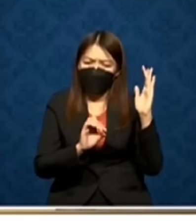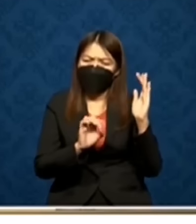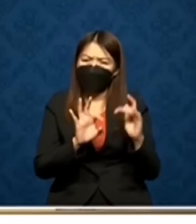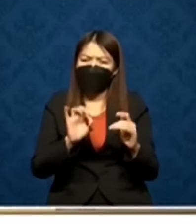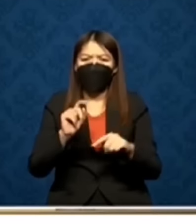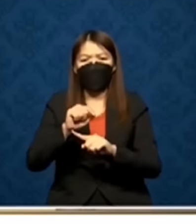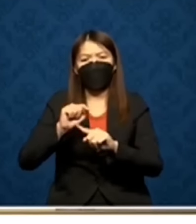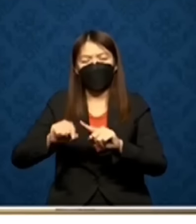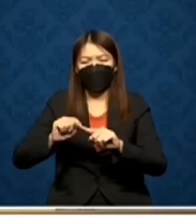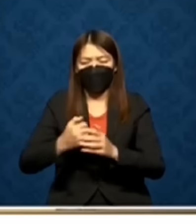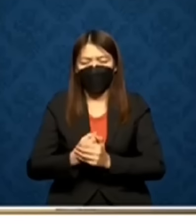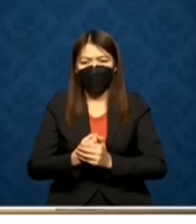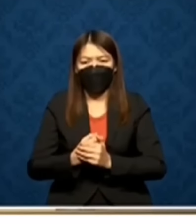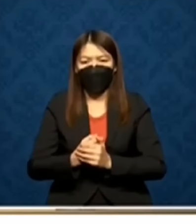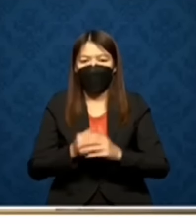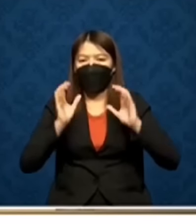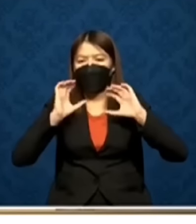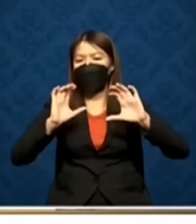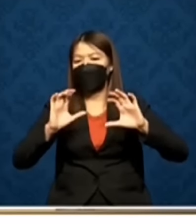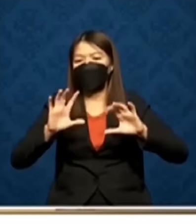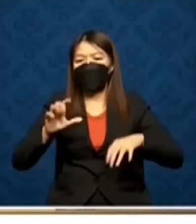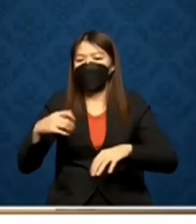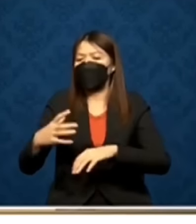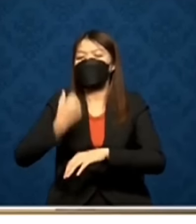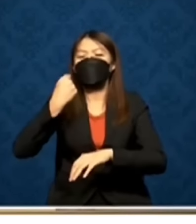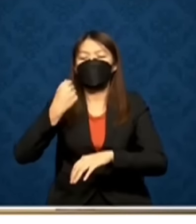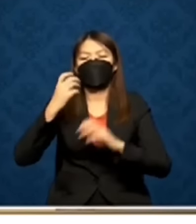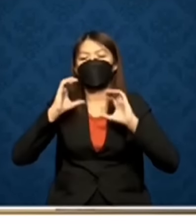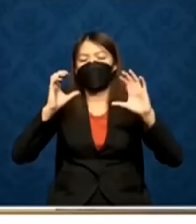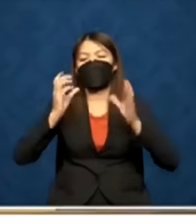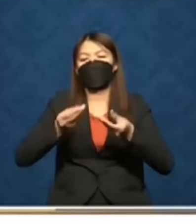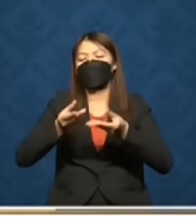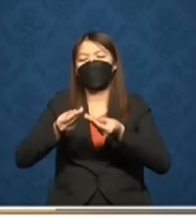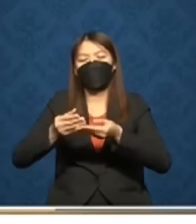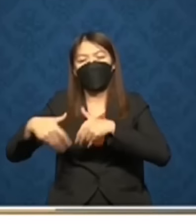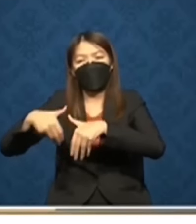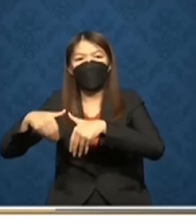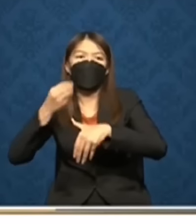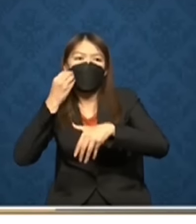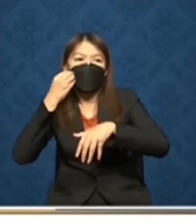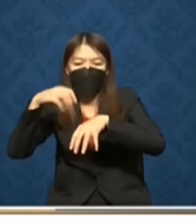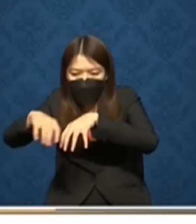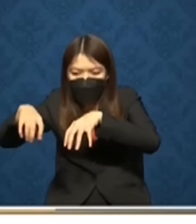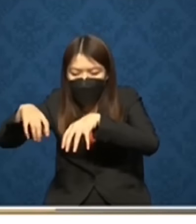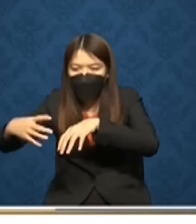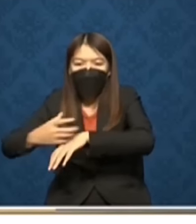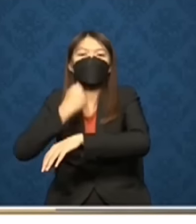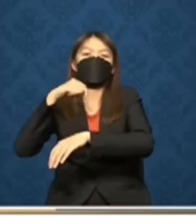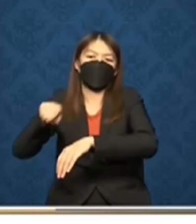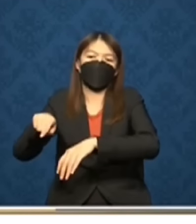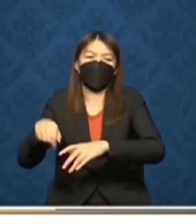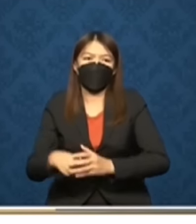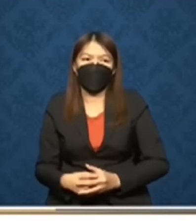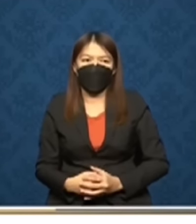80-90% รัฐไปประกาศทับที่ของชาวบ้านไปประกาศทับที่ของประชาชนแล้วรัฐเอง